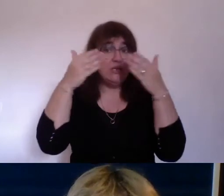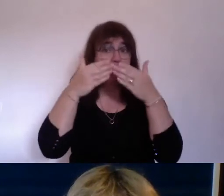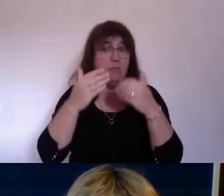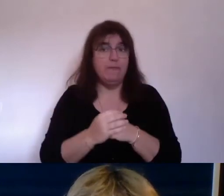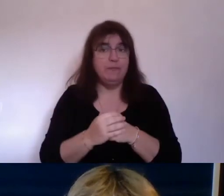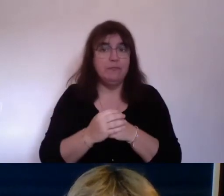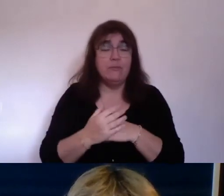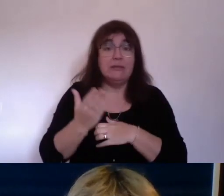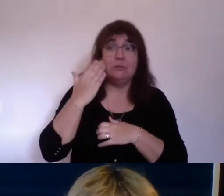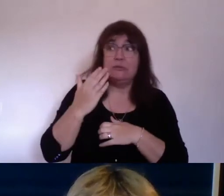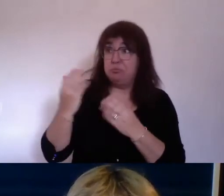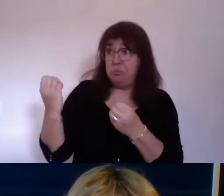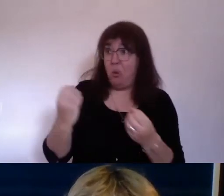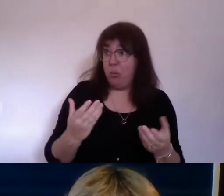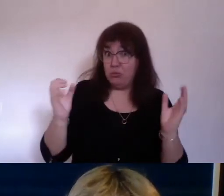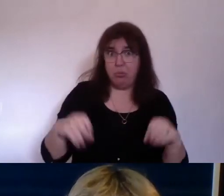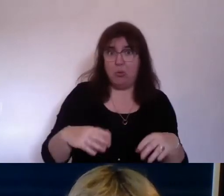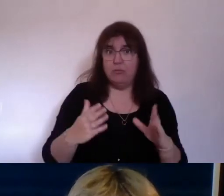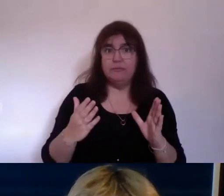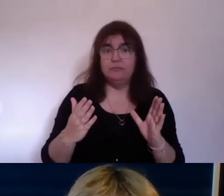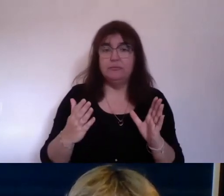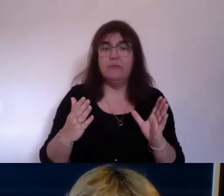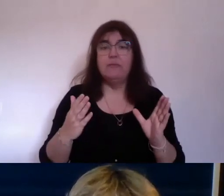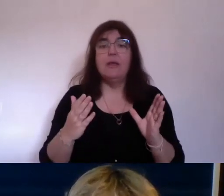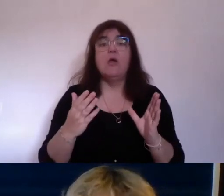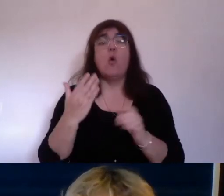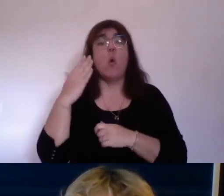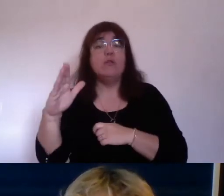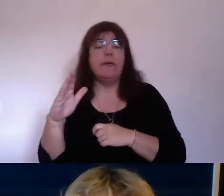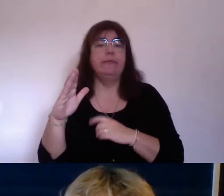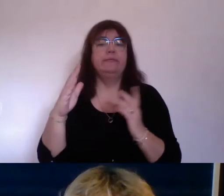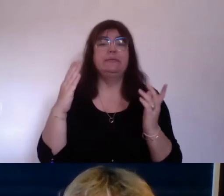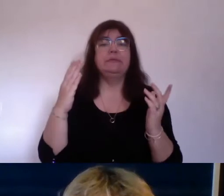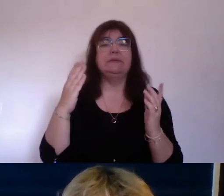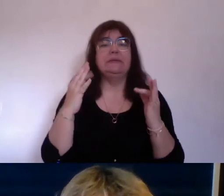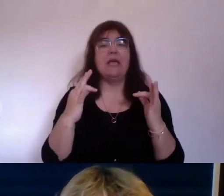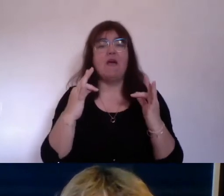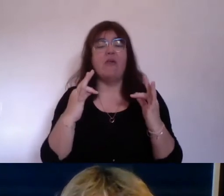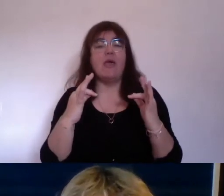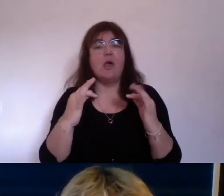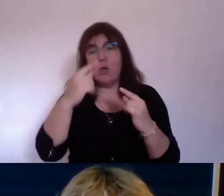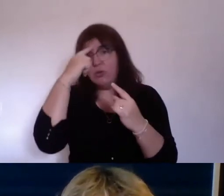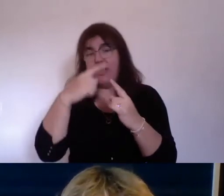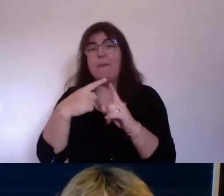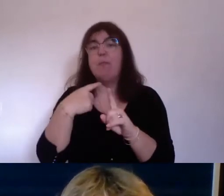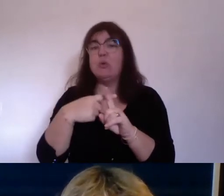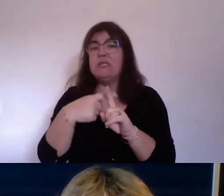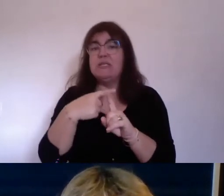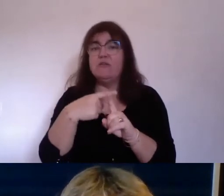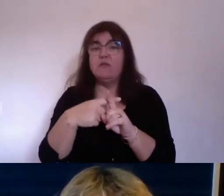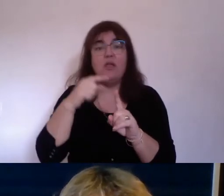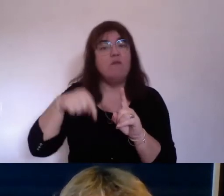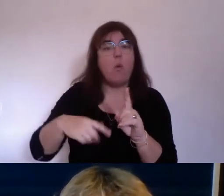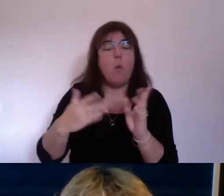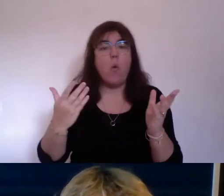Et l'autre aspect, c'est le côté positif, donc c'est là où on rejoint tout à fait l'approche d'Opart TV en disant, il faut que ce soit des